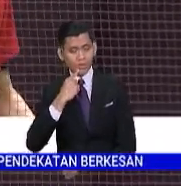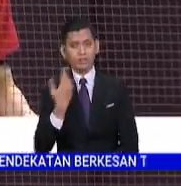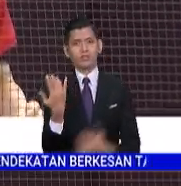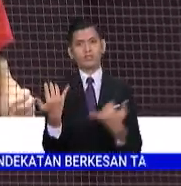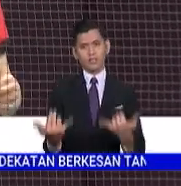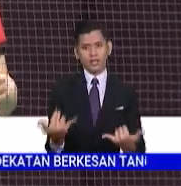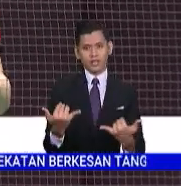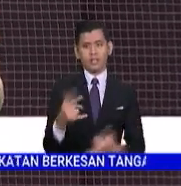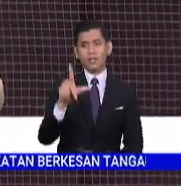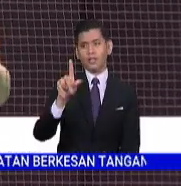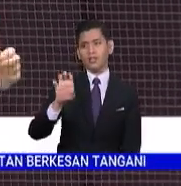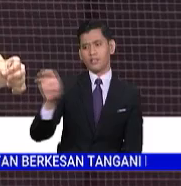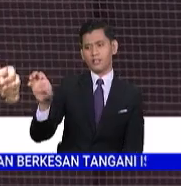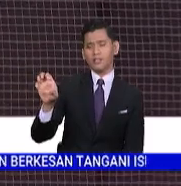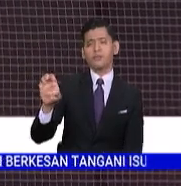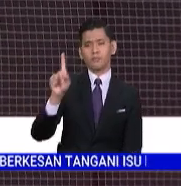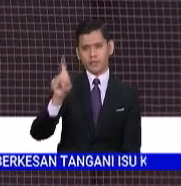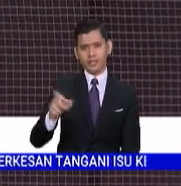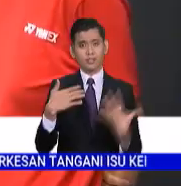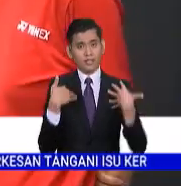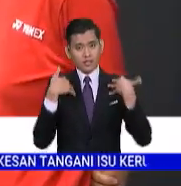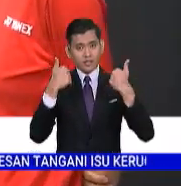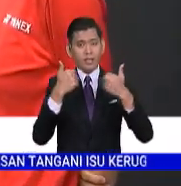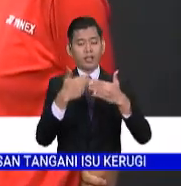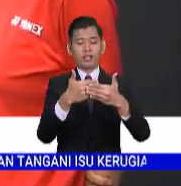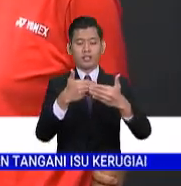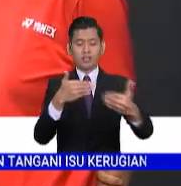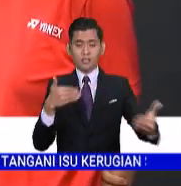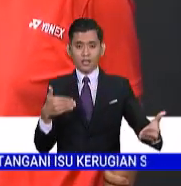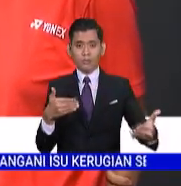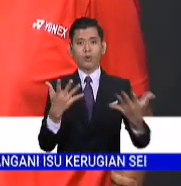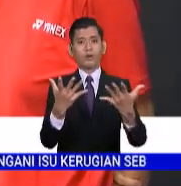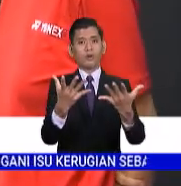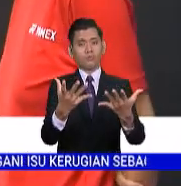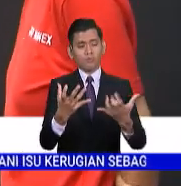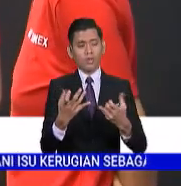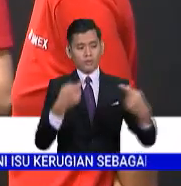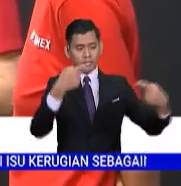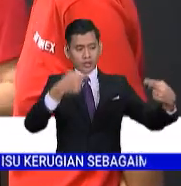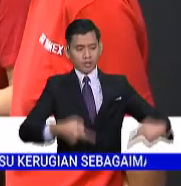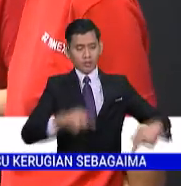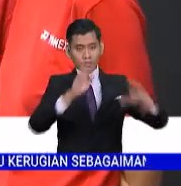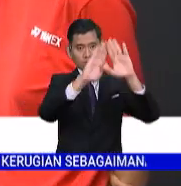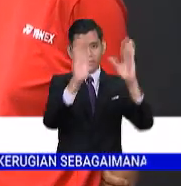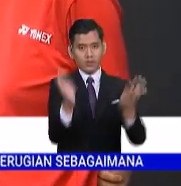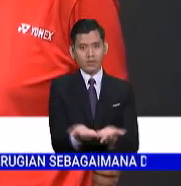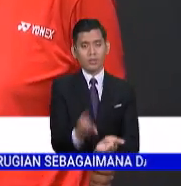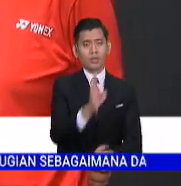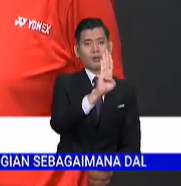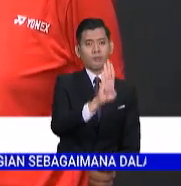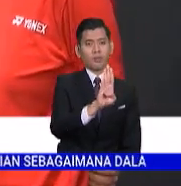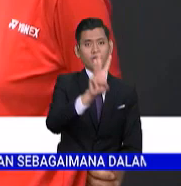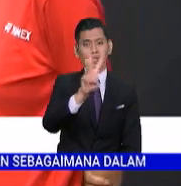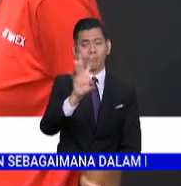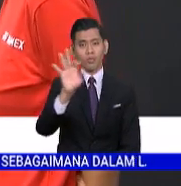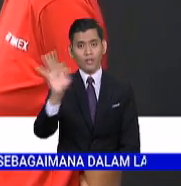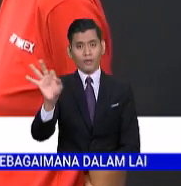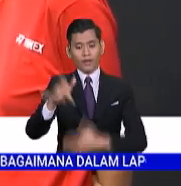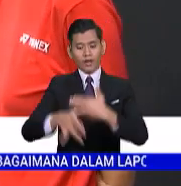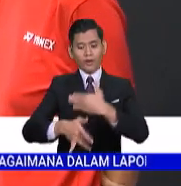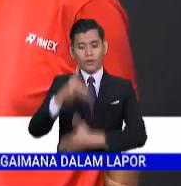kesembuhan Li Zijia adalah penting sebelum bermulanya jelajah dunia akhir BWF awal Disember